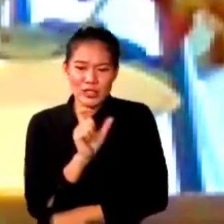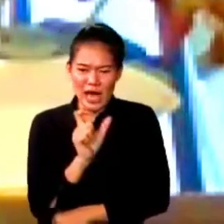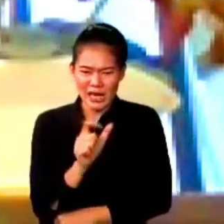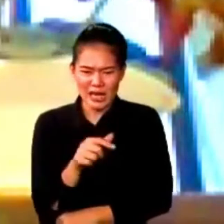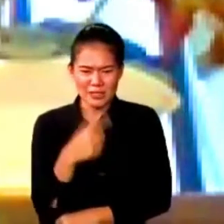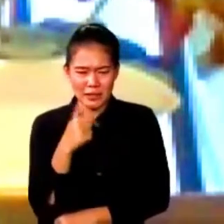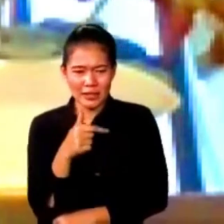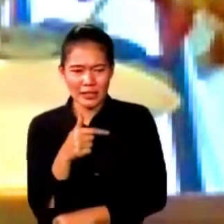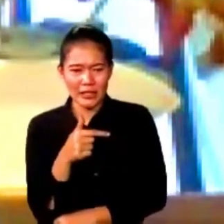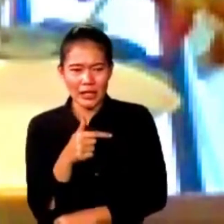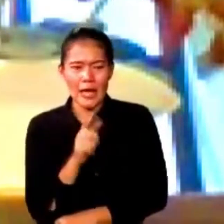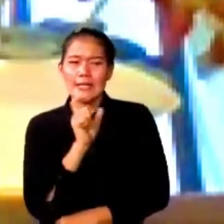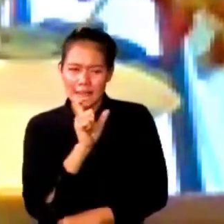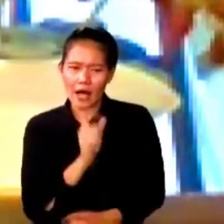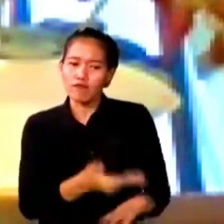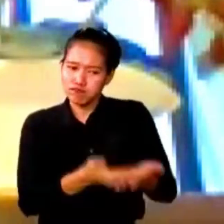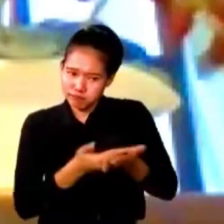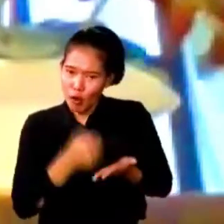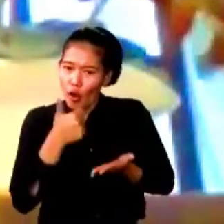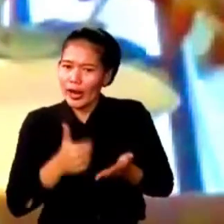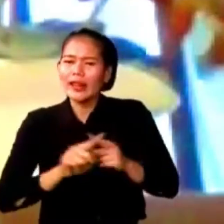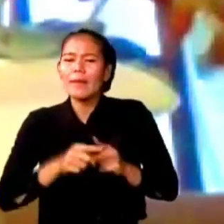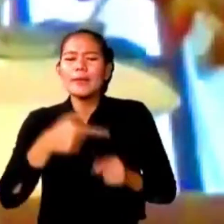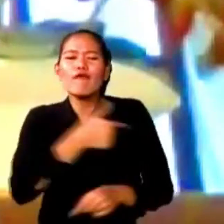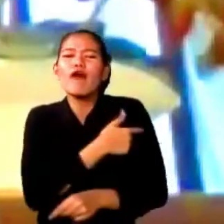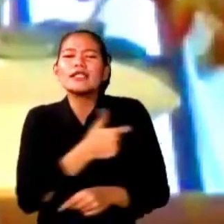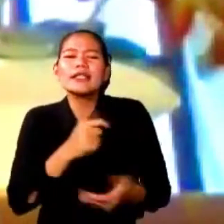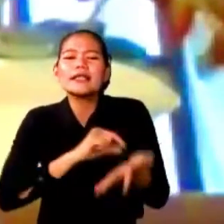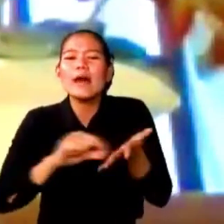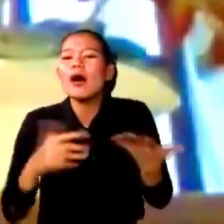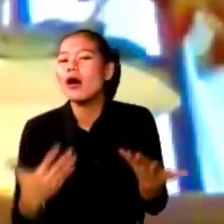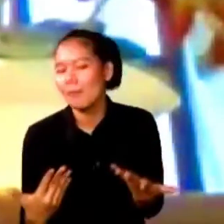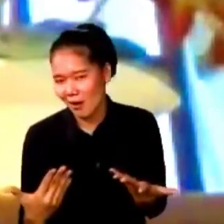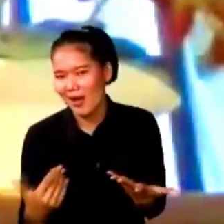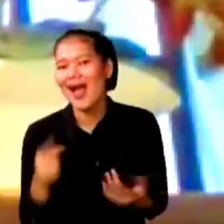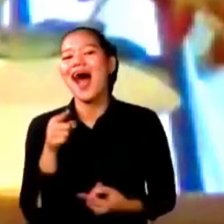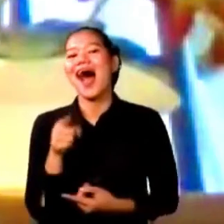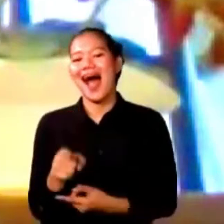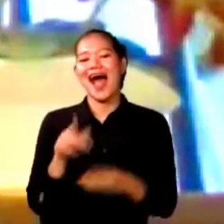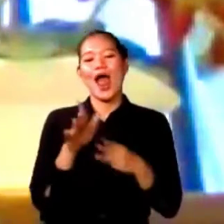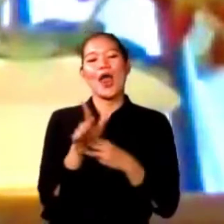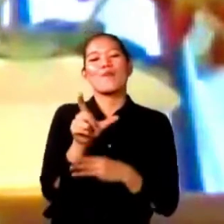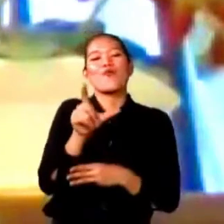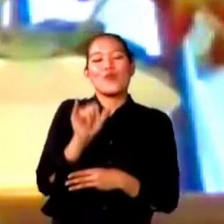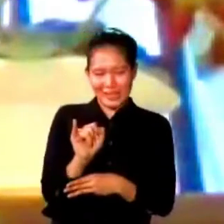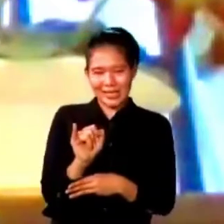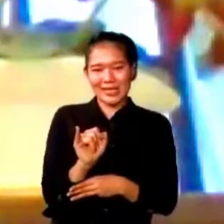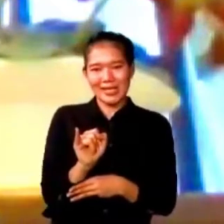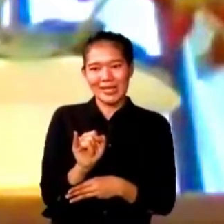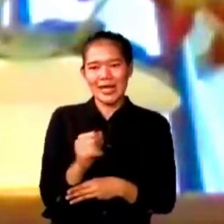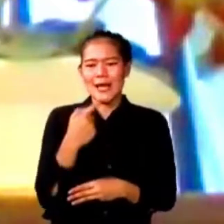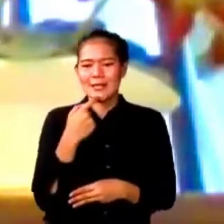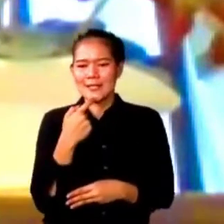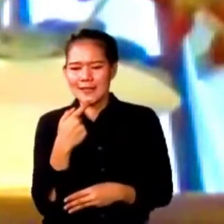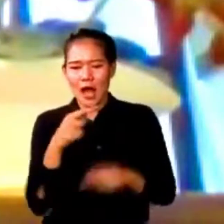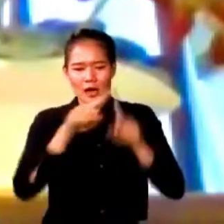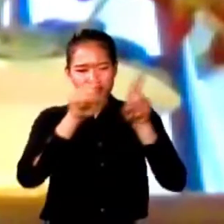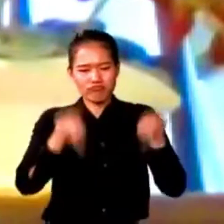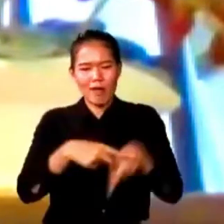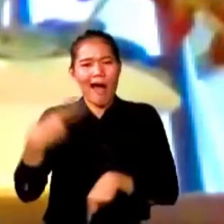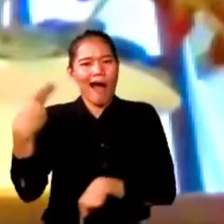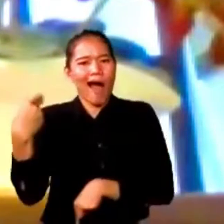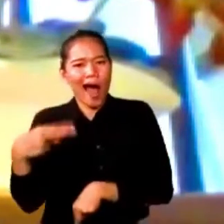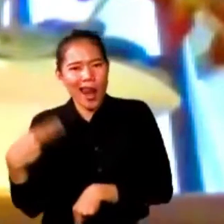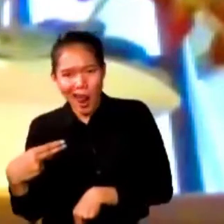mekanismenya enggak tolak tapi Vaksin apa yang digunakan maka fatwa Majelis Ulama Indonesia terkait dengan kehalalan dan